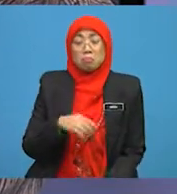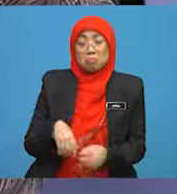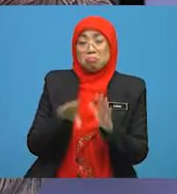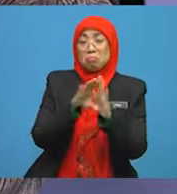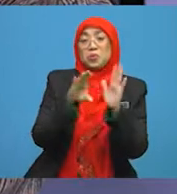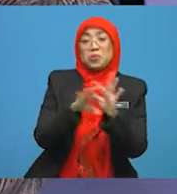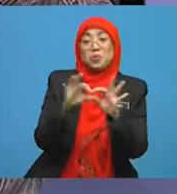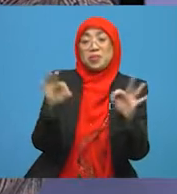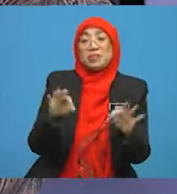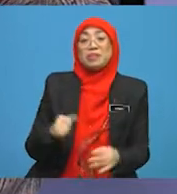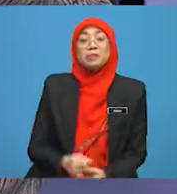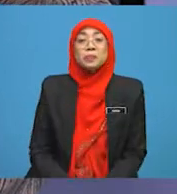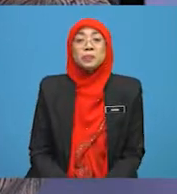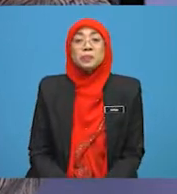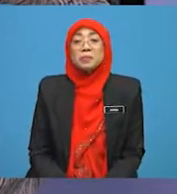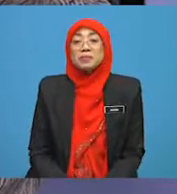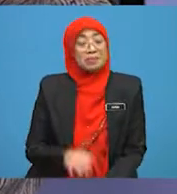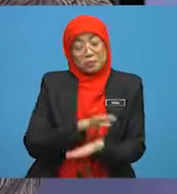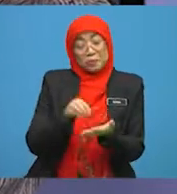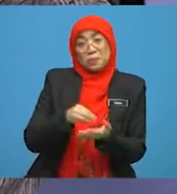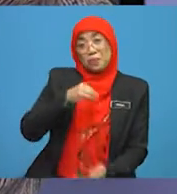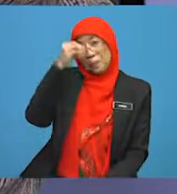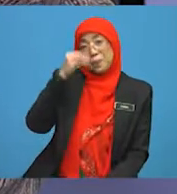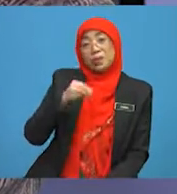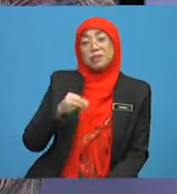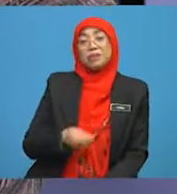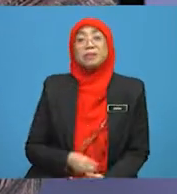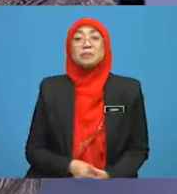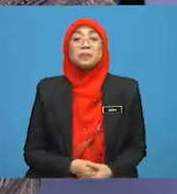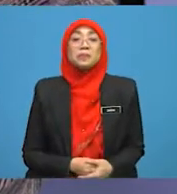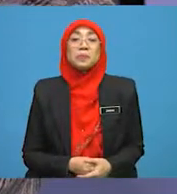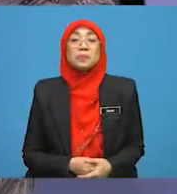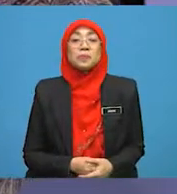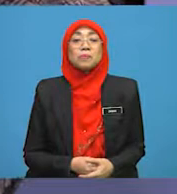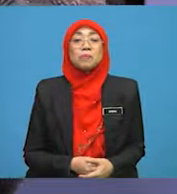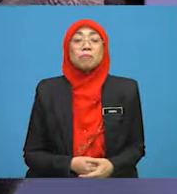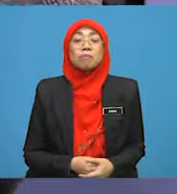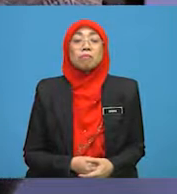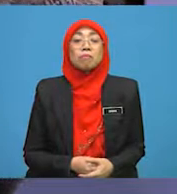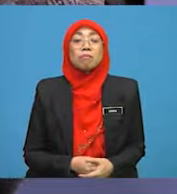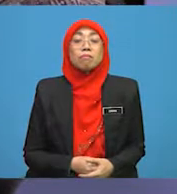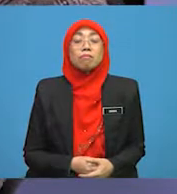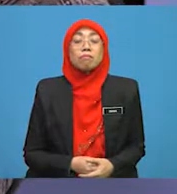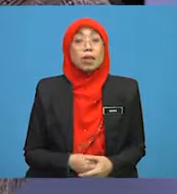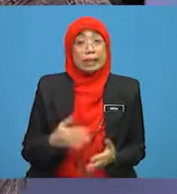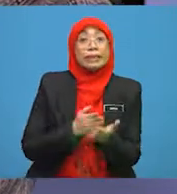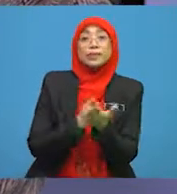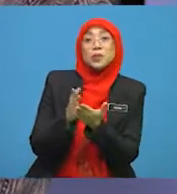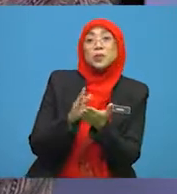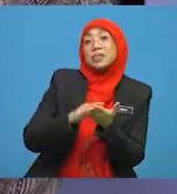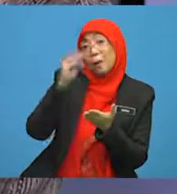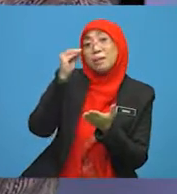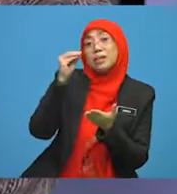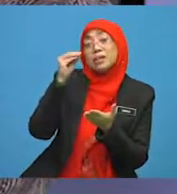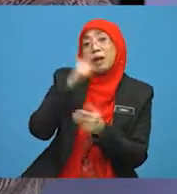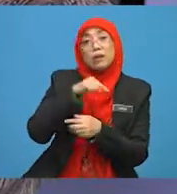Nampaknya saya pun turut belajar tentangnya. Baiklah, elok rasanya kita teruskan perbincangan